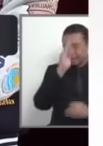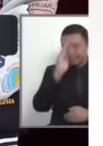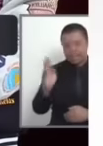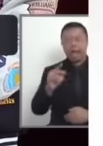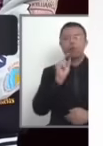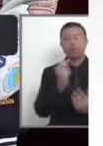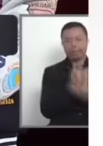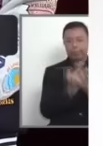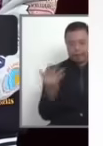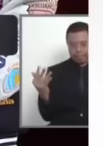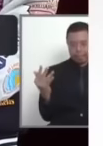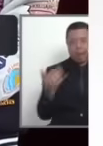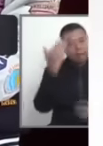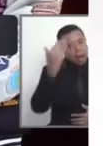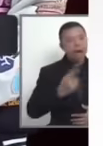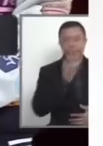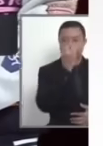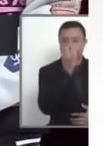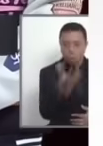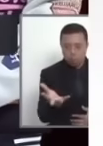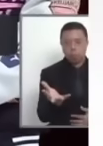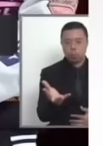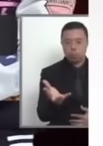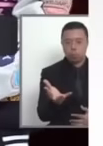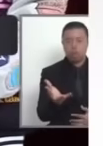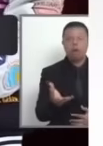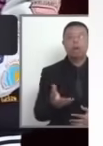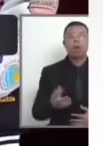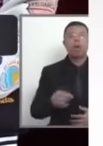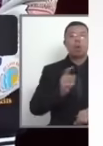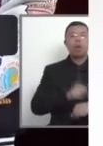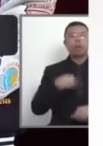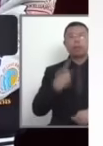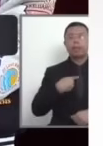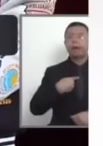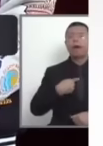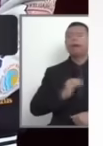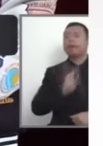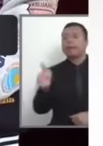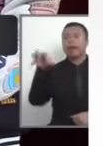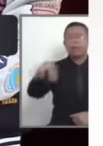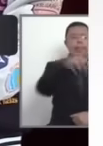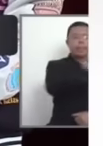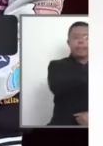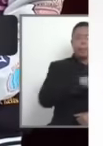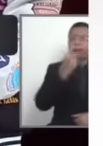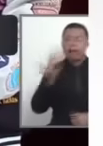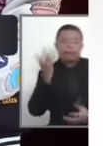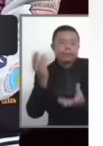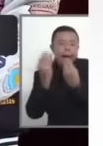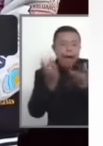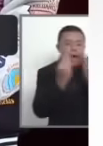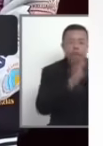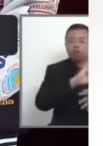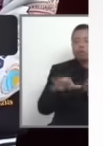sini Mas Ganjar itu saya lihat ya ada penekanan pada kritik secara tidak langsung, refleksi lah sebenarnya tepatnya, bahwa seringkali